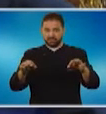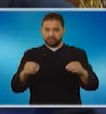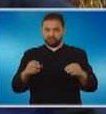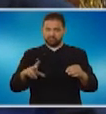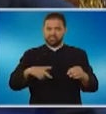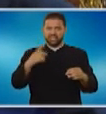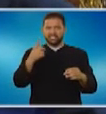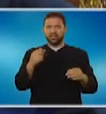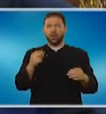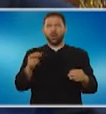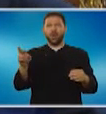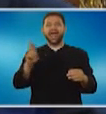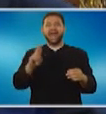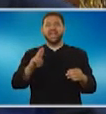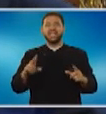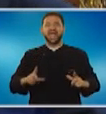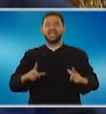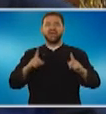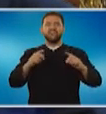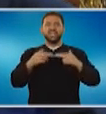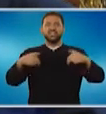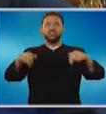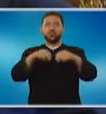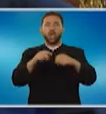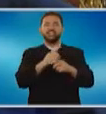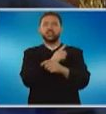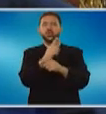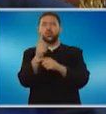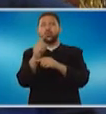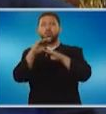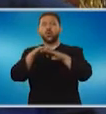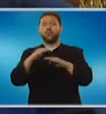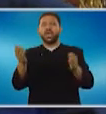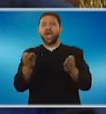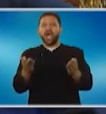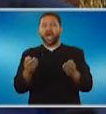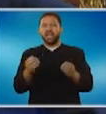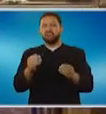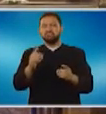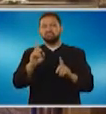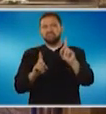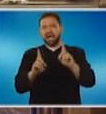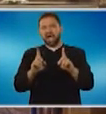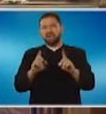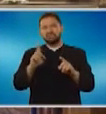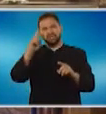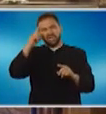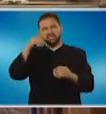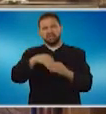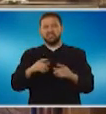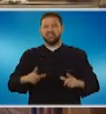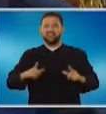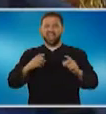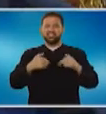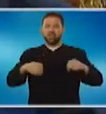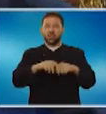o realitate ideală, prezintă lucruri pe care, în mod normal, nu le trăim cum am